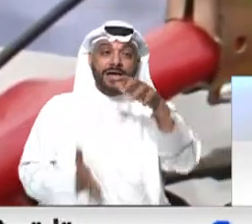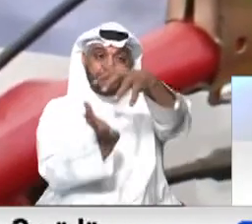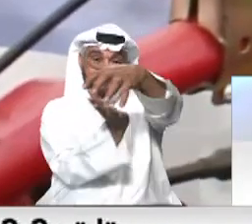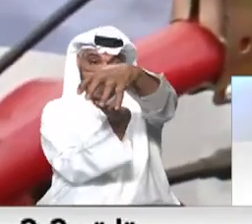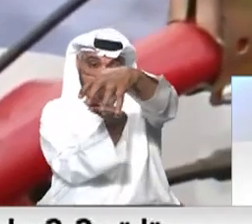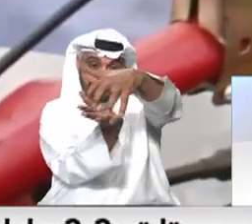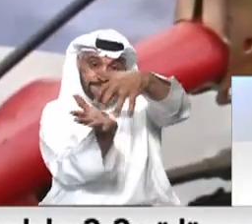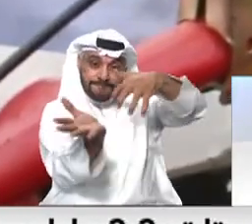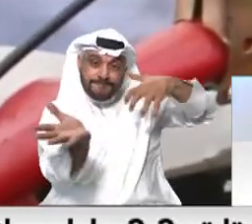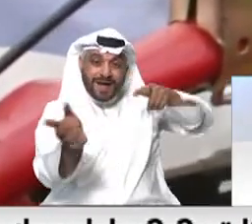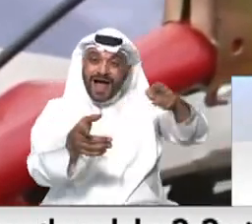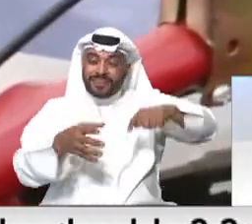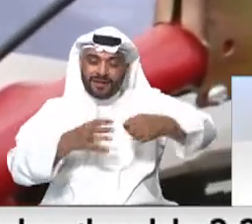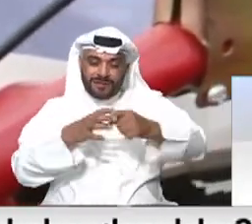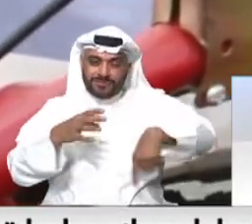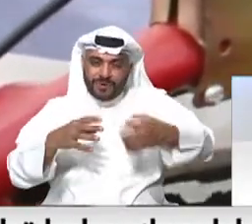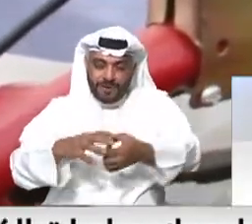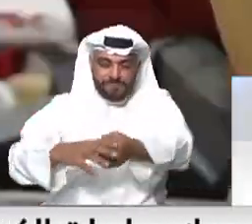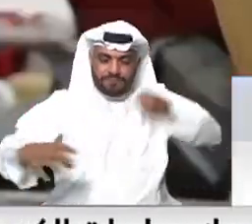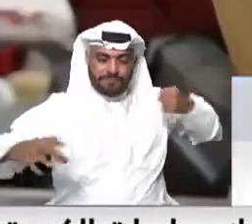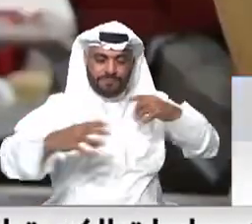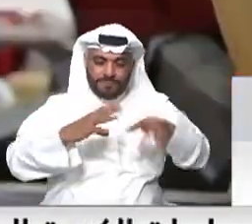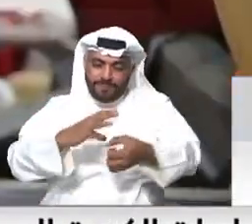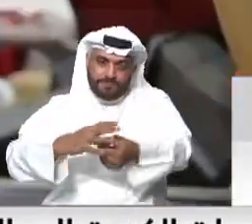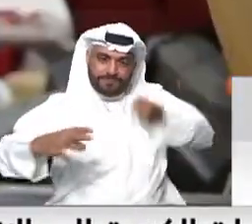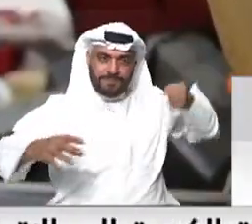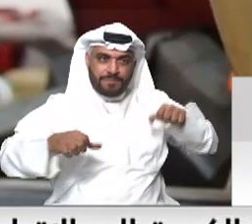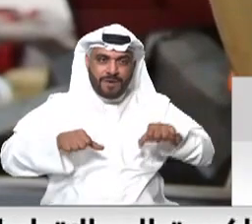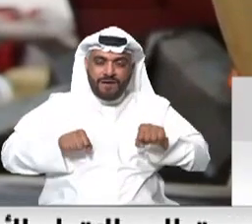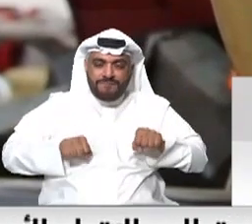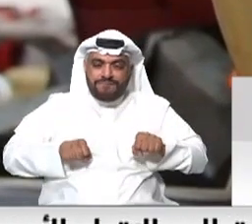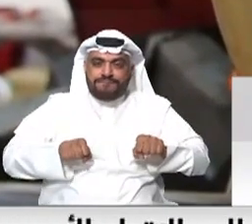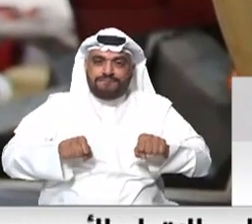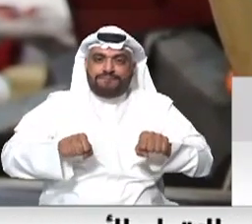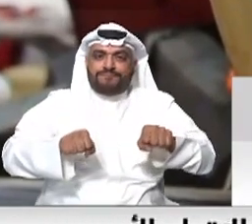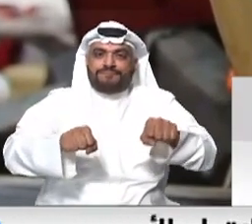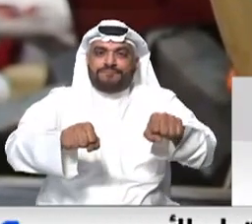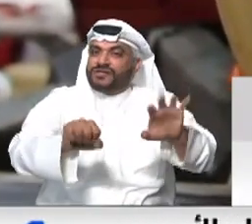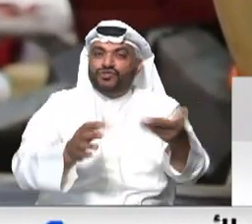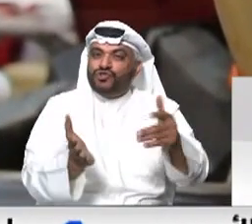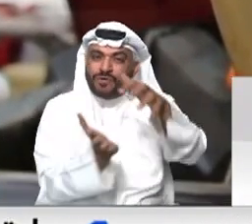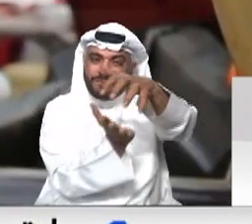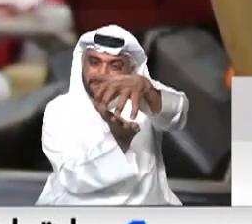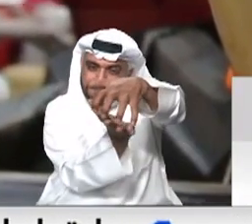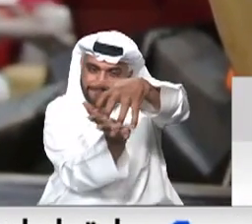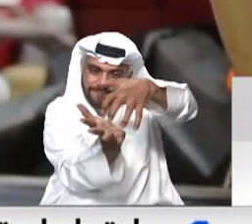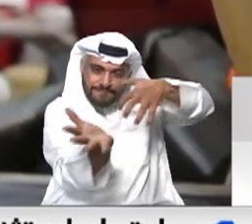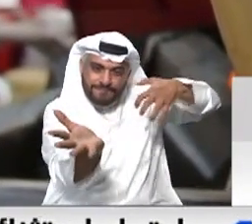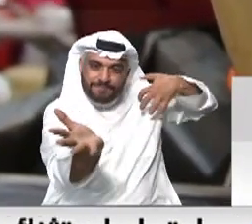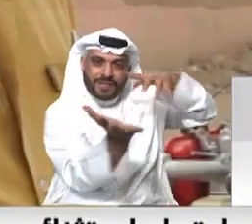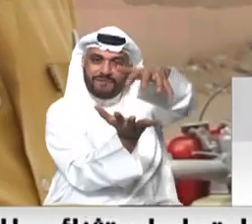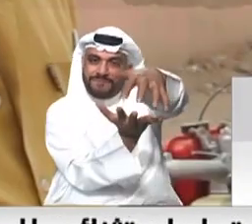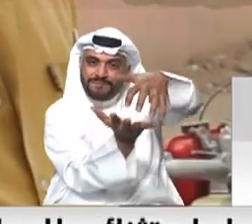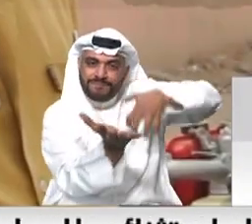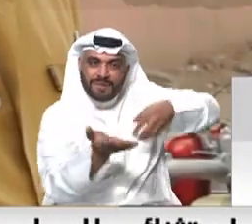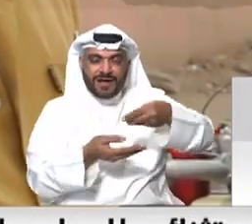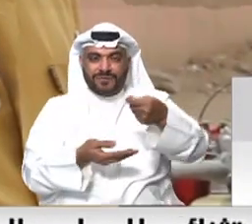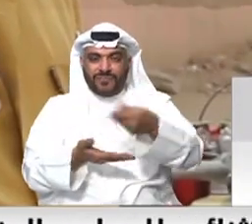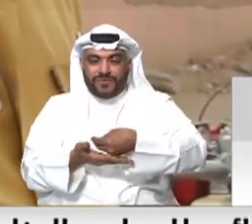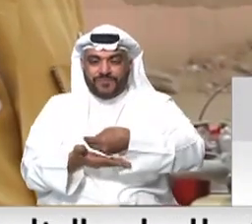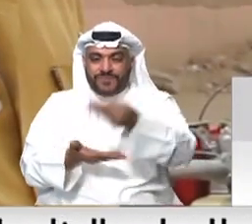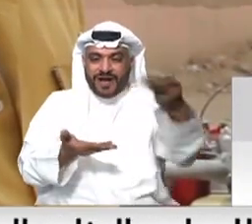في محافظتي لحج والحديدة، والذي جاء بتمويل من الهيئة الخيرية الإسلامية العالمية في